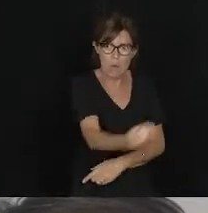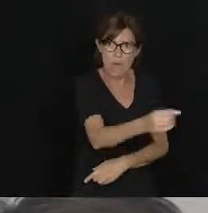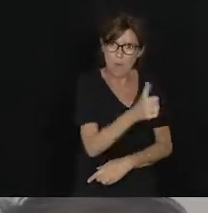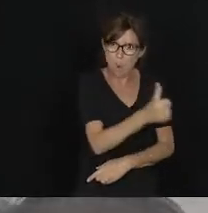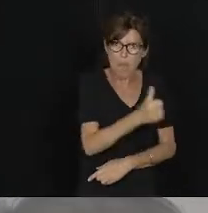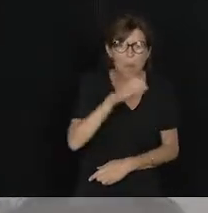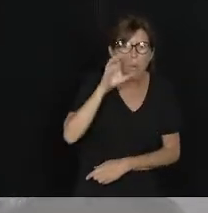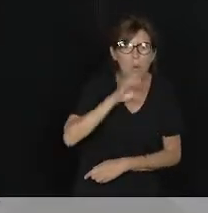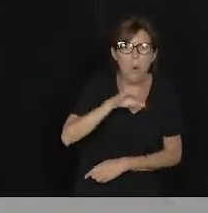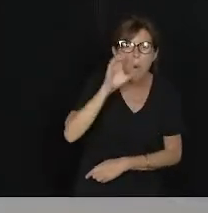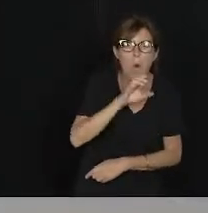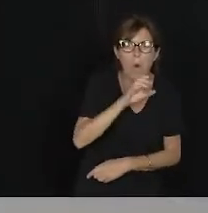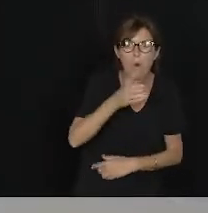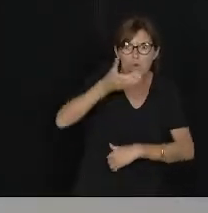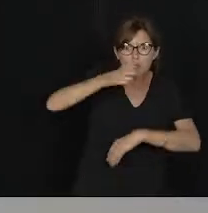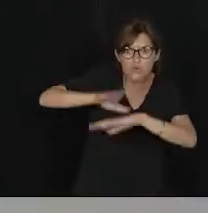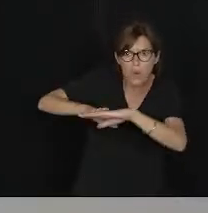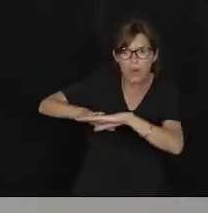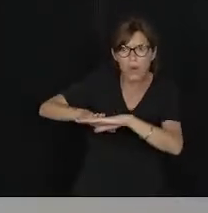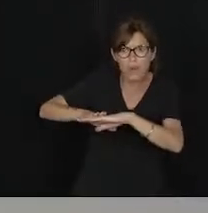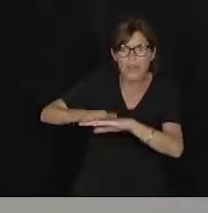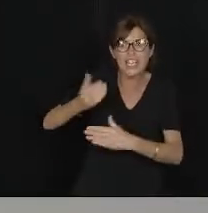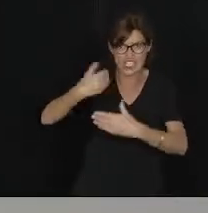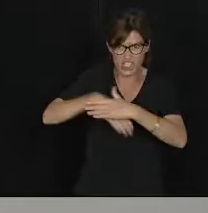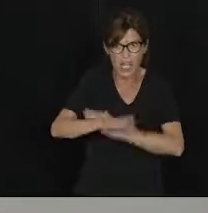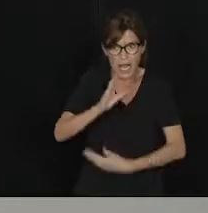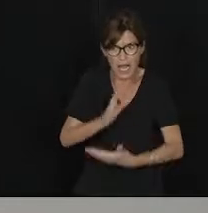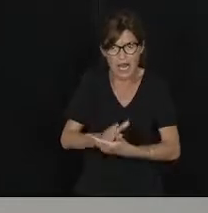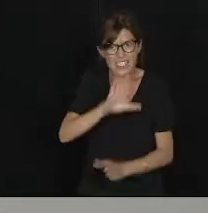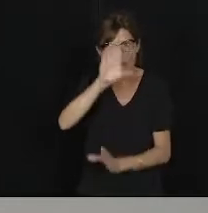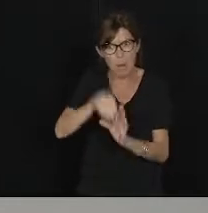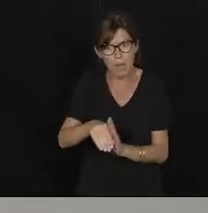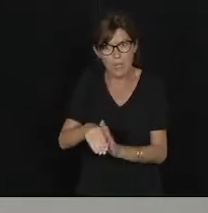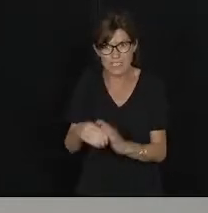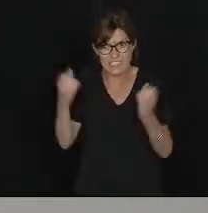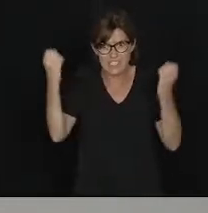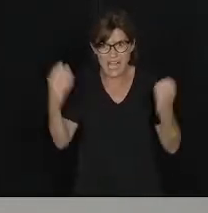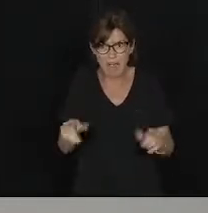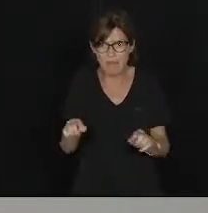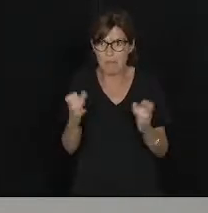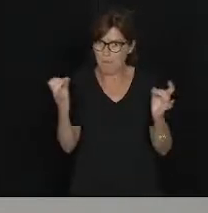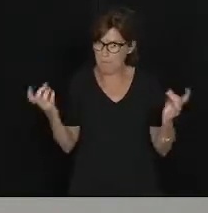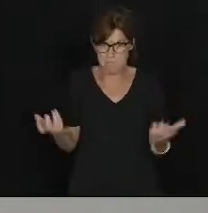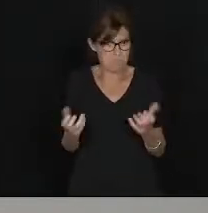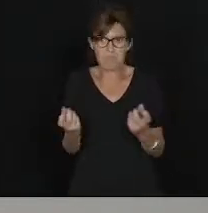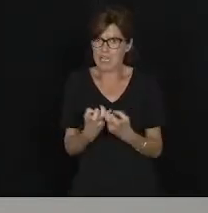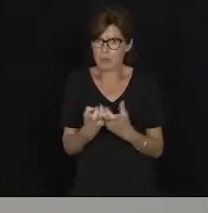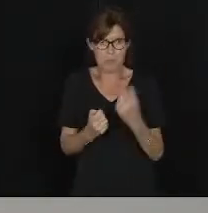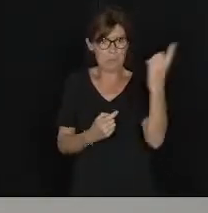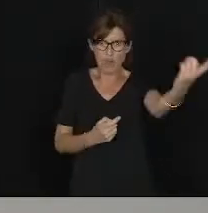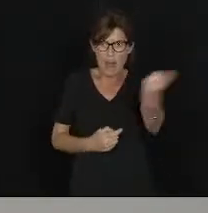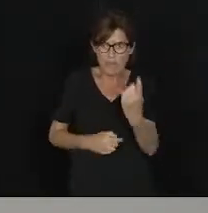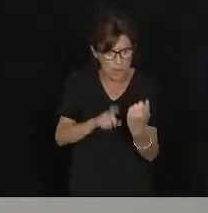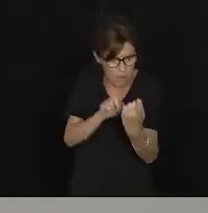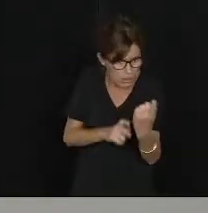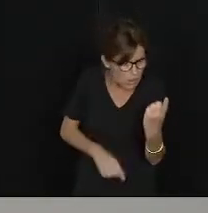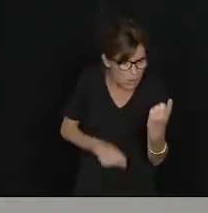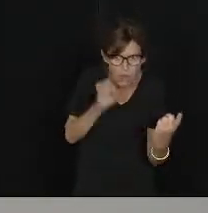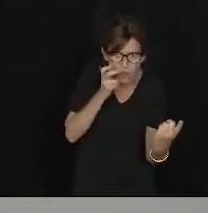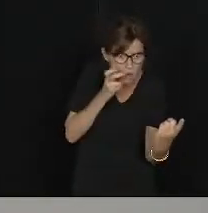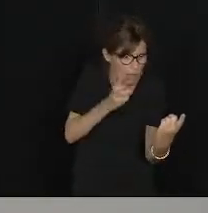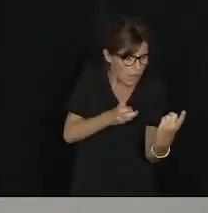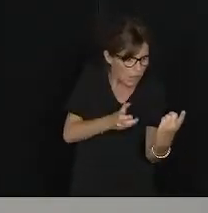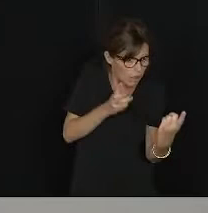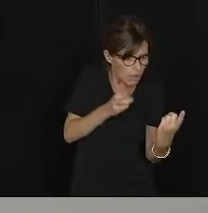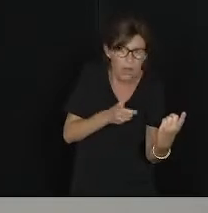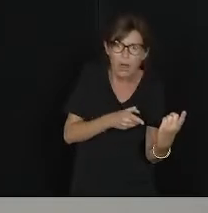l'actualité en salle de classe. Parfois même sur les téléphones portables, ces outils du temps immédiat devenus au cours même de l'épreuve temps partagé, alors